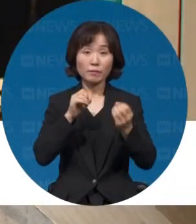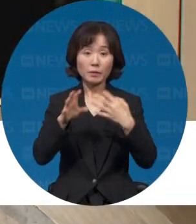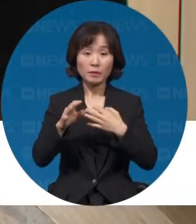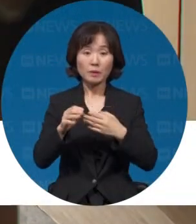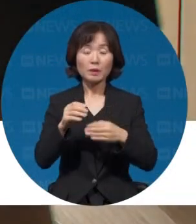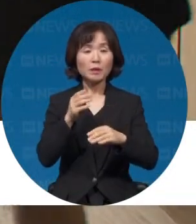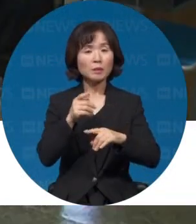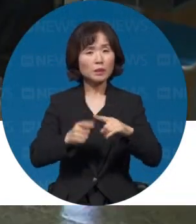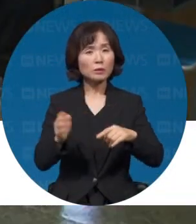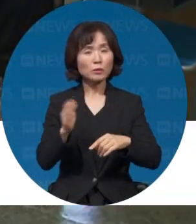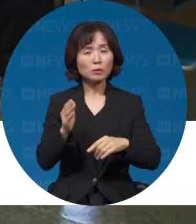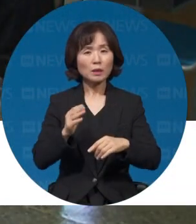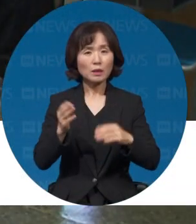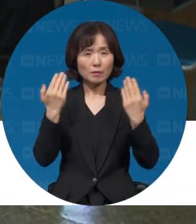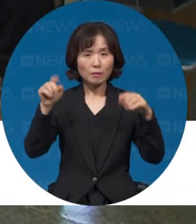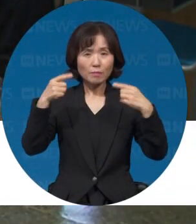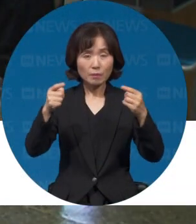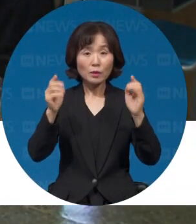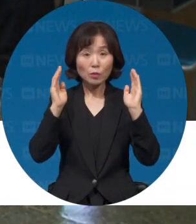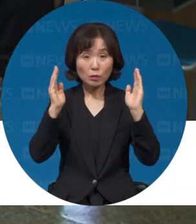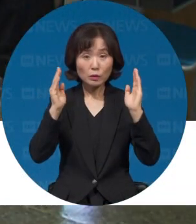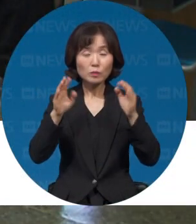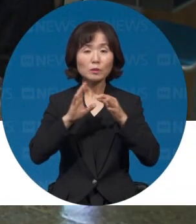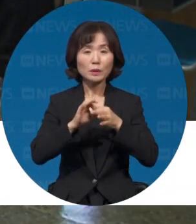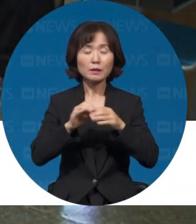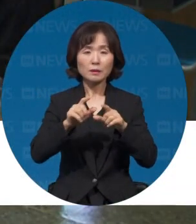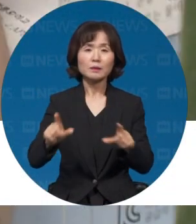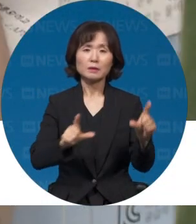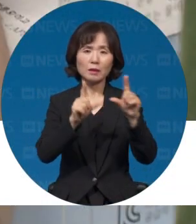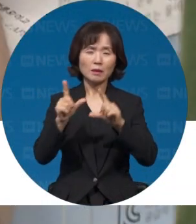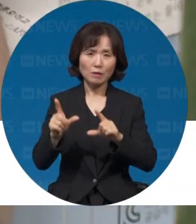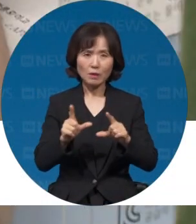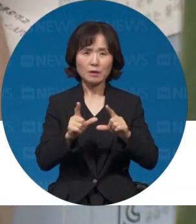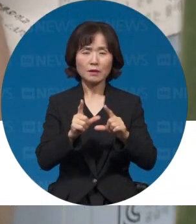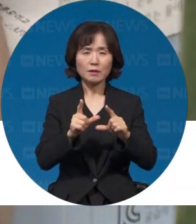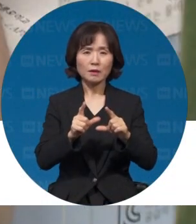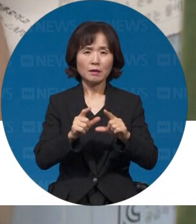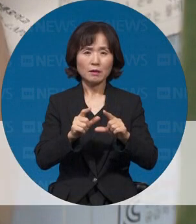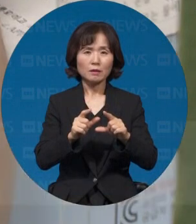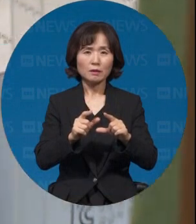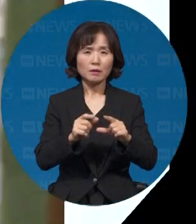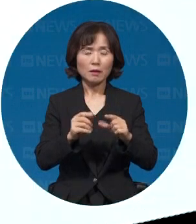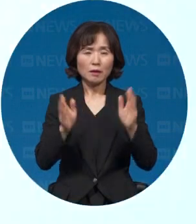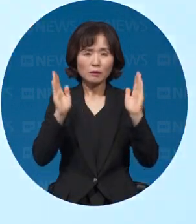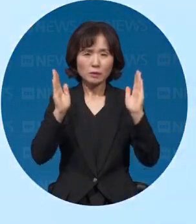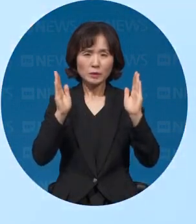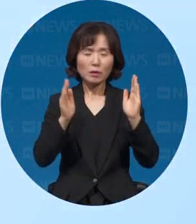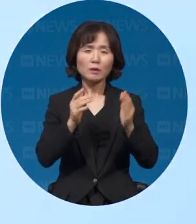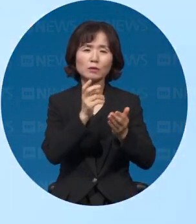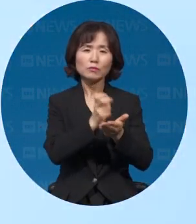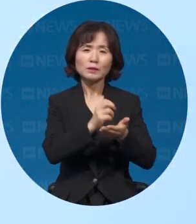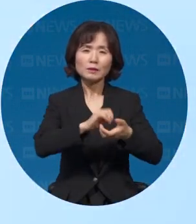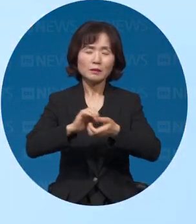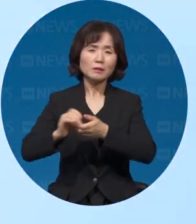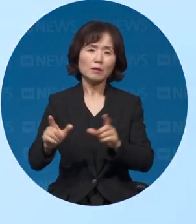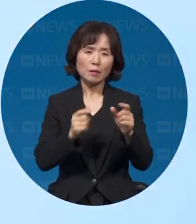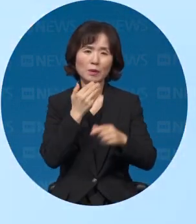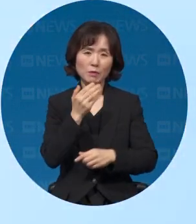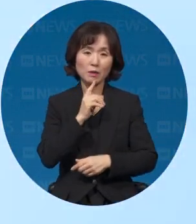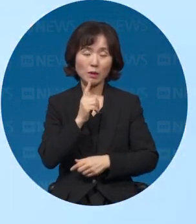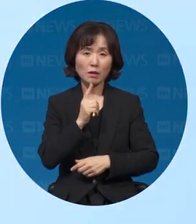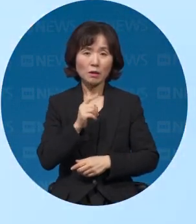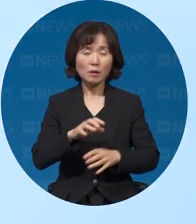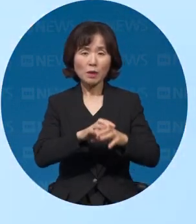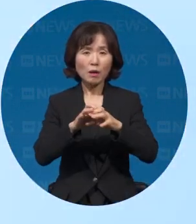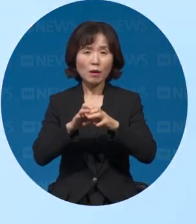전면 등겨 로 일상 생활과 학습 면에서 규칙적인 생활이 가능할 거라고 기대했습니다 반면 방영 면에서 우려되는